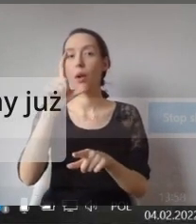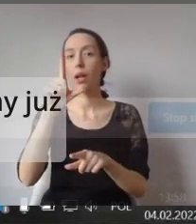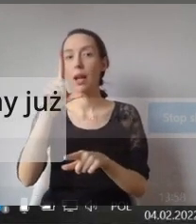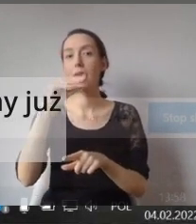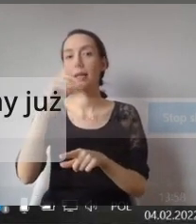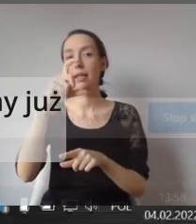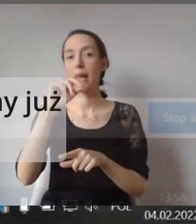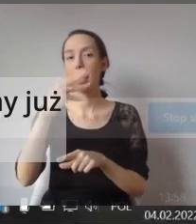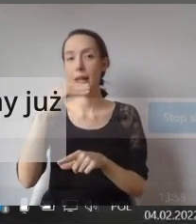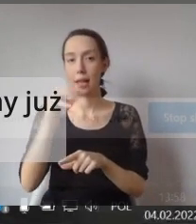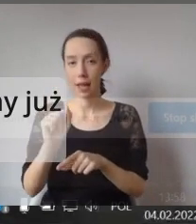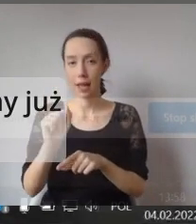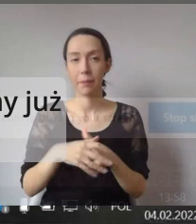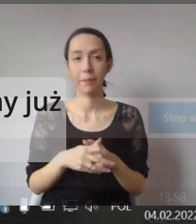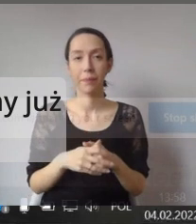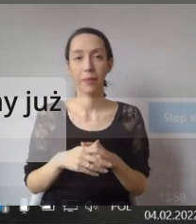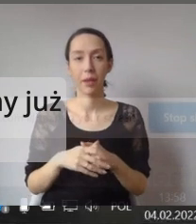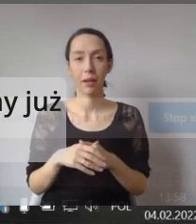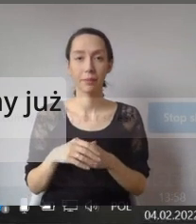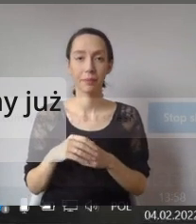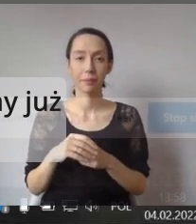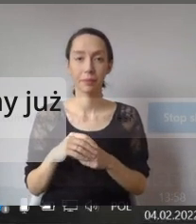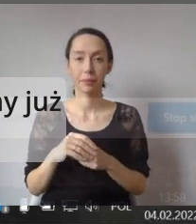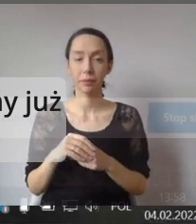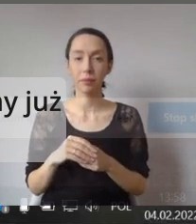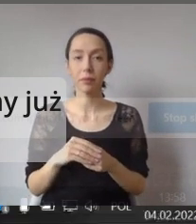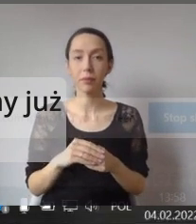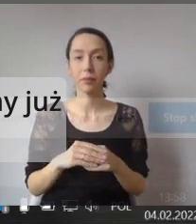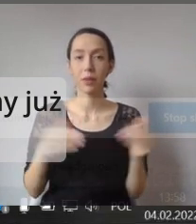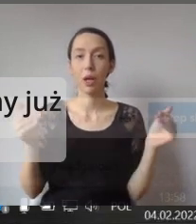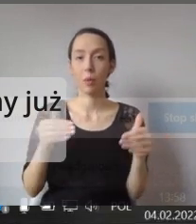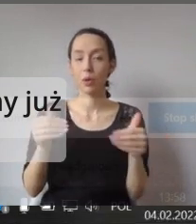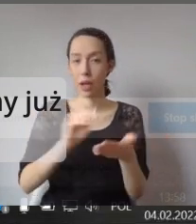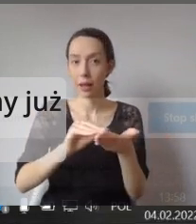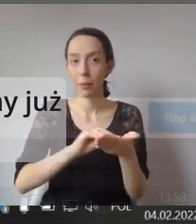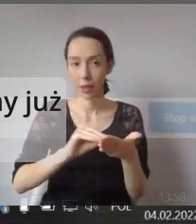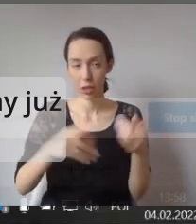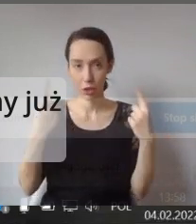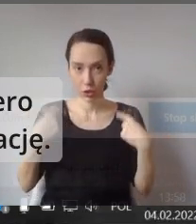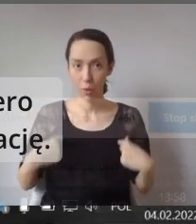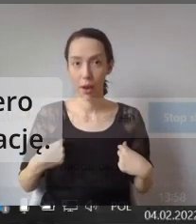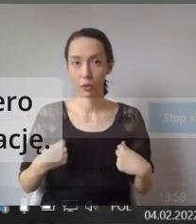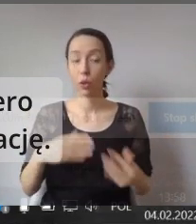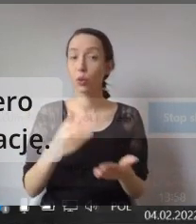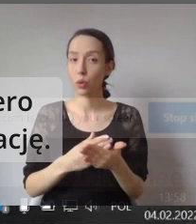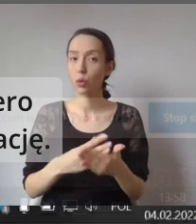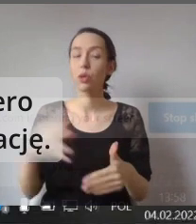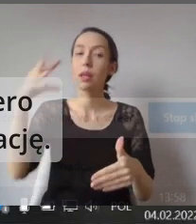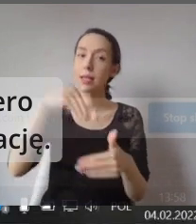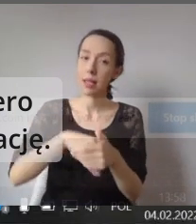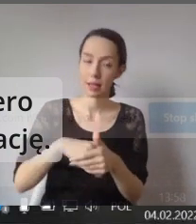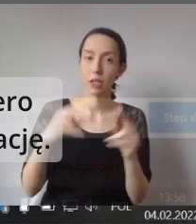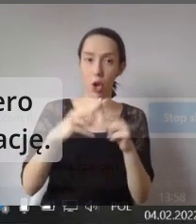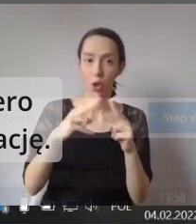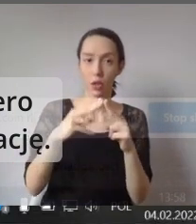Rekomendacji może nam udzielić jedynie osoba, którą mamy już w sieci naszych kontaktów. Także najpierw musimy